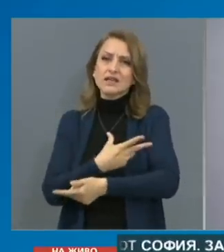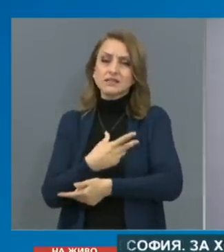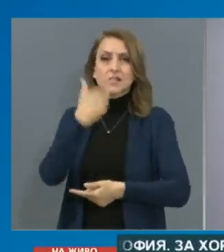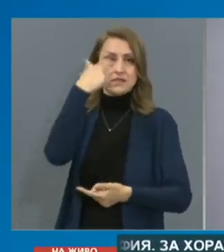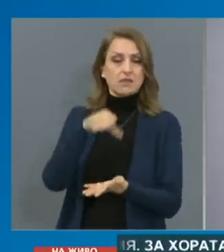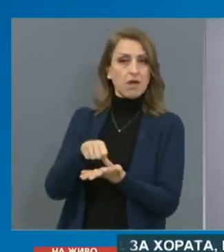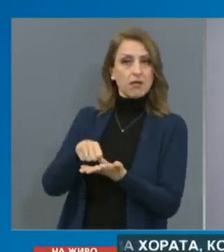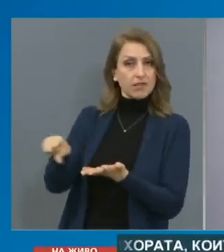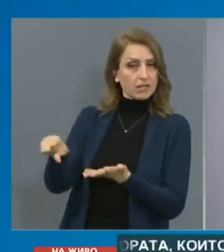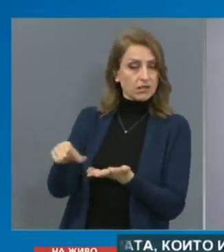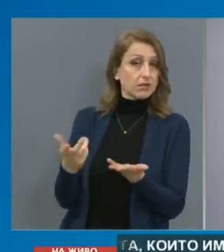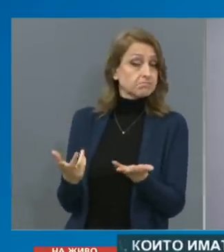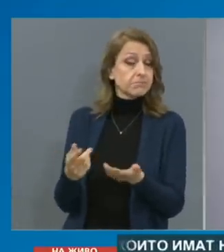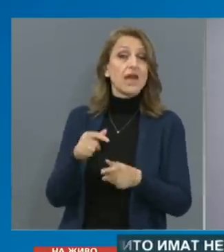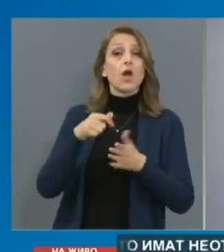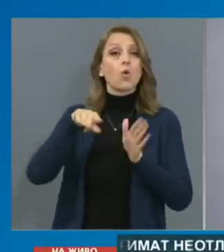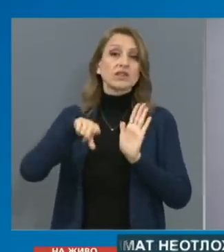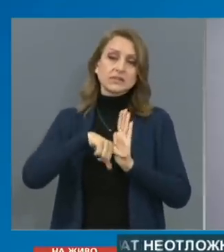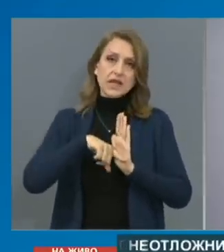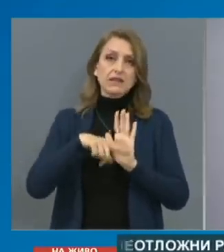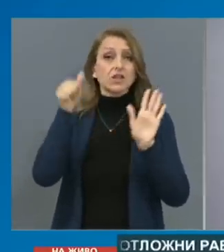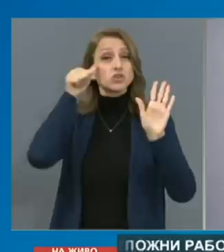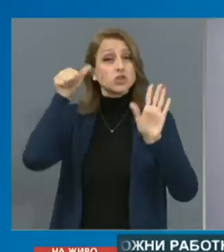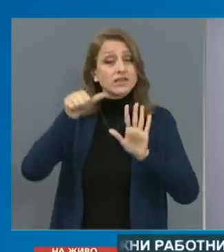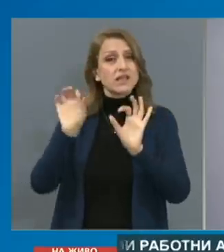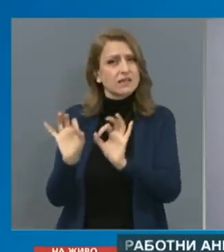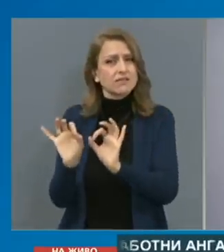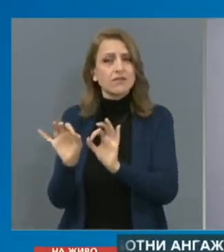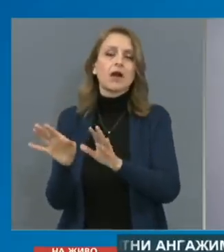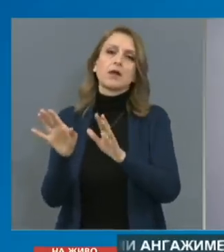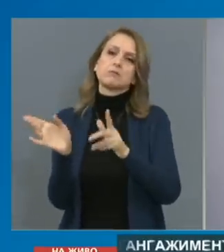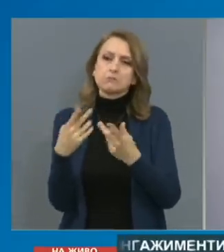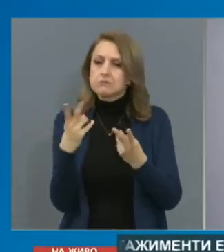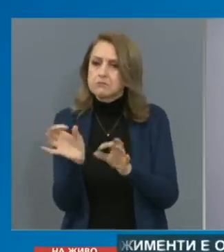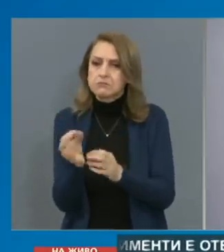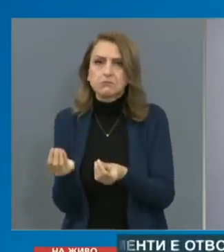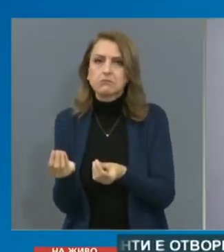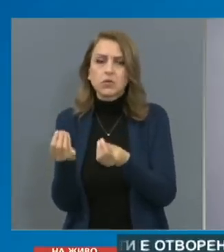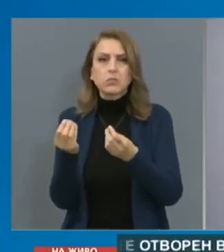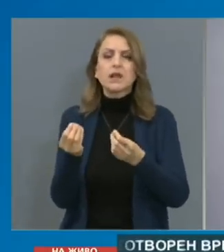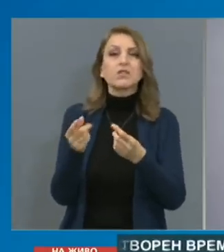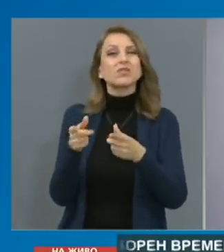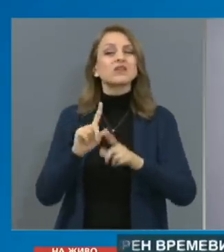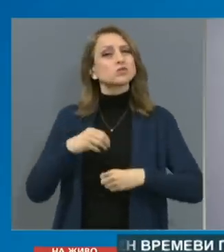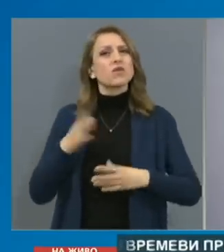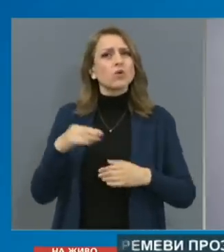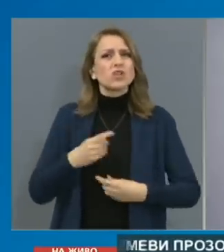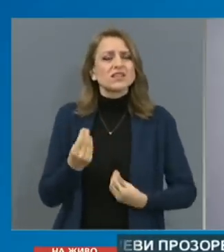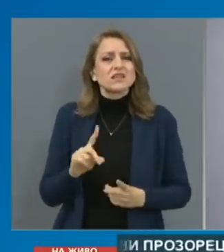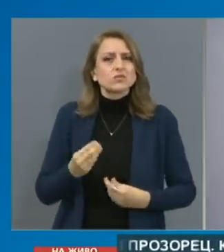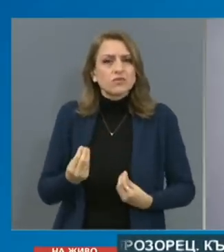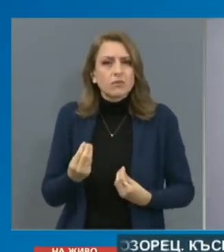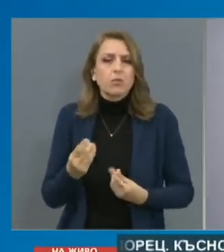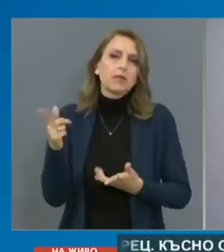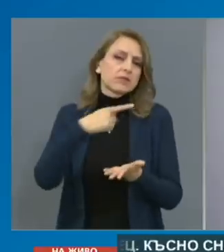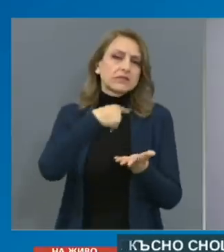се отрицателен. Там изкарала 6 дни, пускат я от болницата, въпреки че все още имала лоши симптоми. В крайна